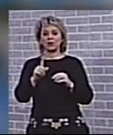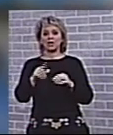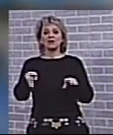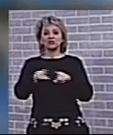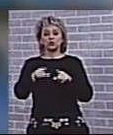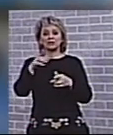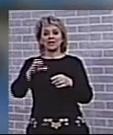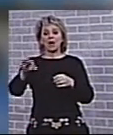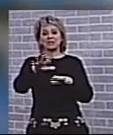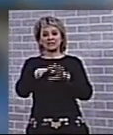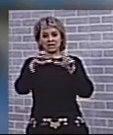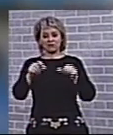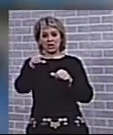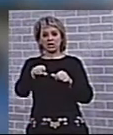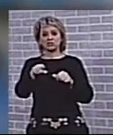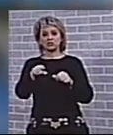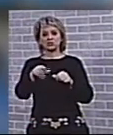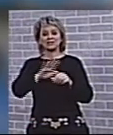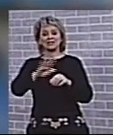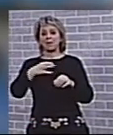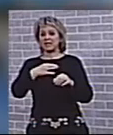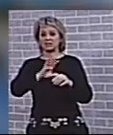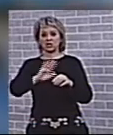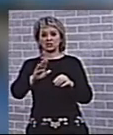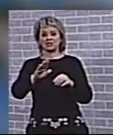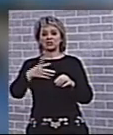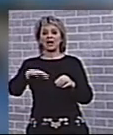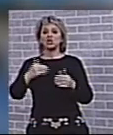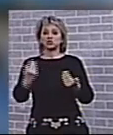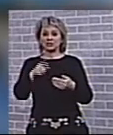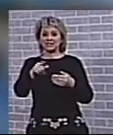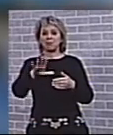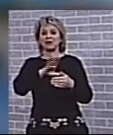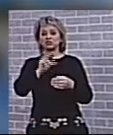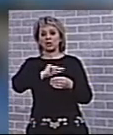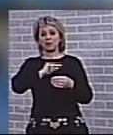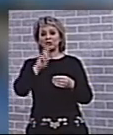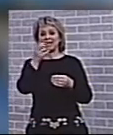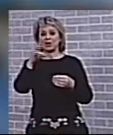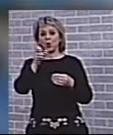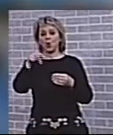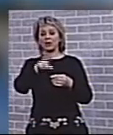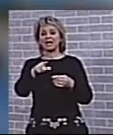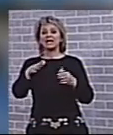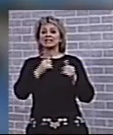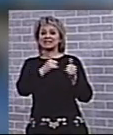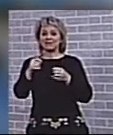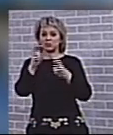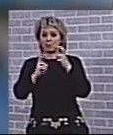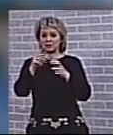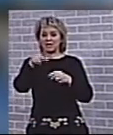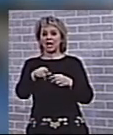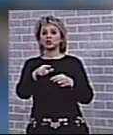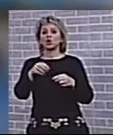все-таки областные власти, им не безразлична судьба бывших работников Кинкоул и сервисных предприятий,